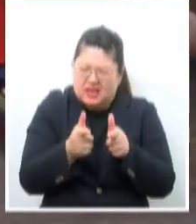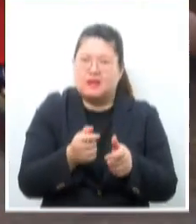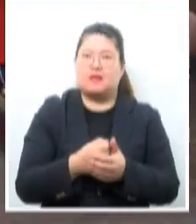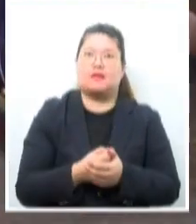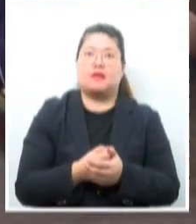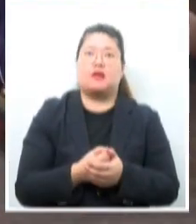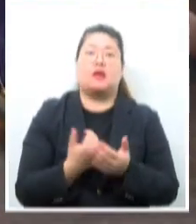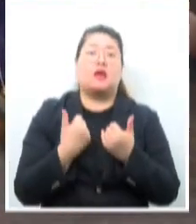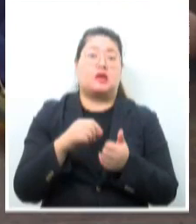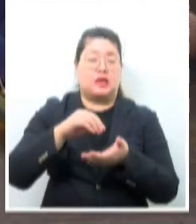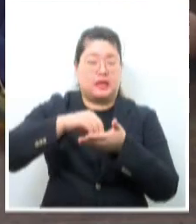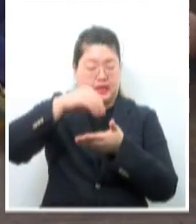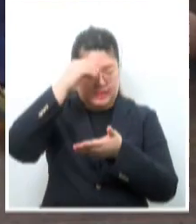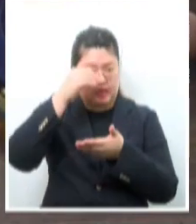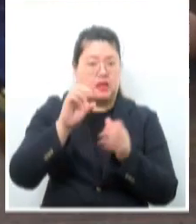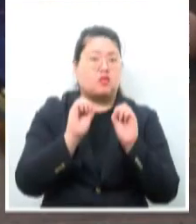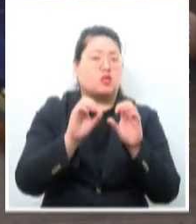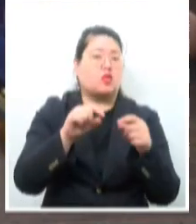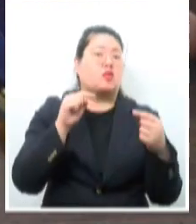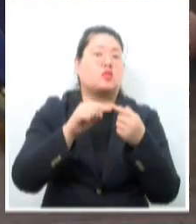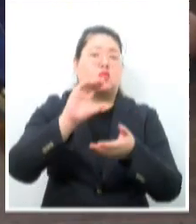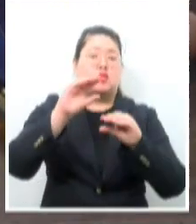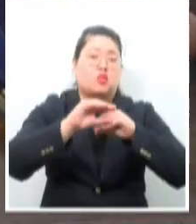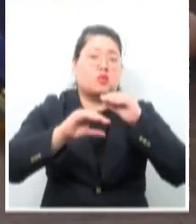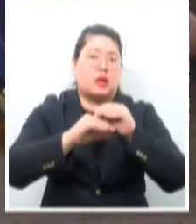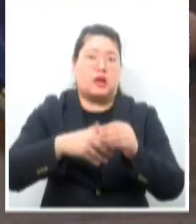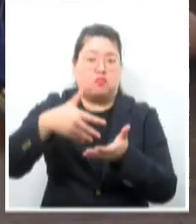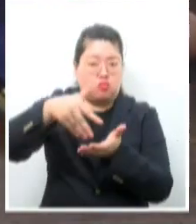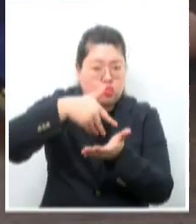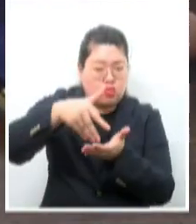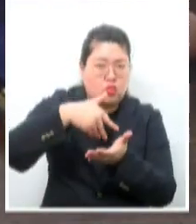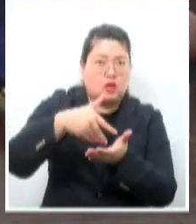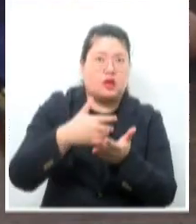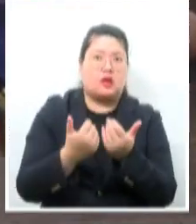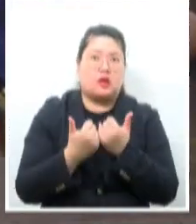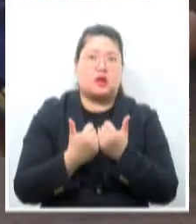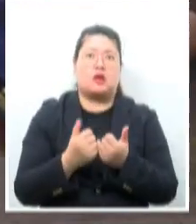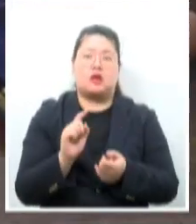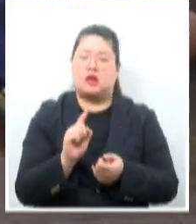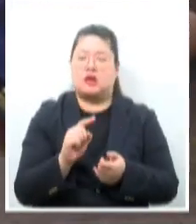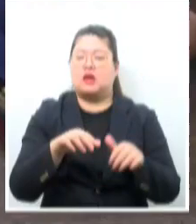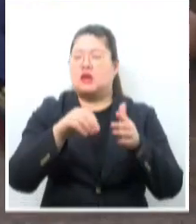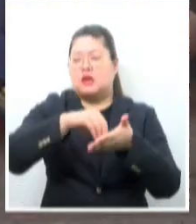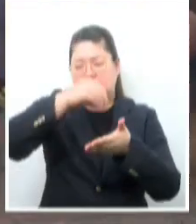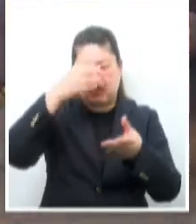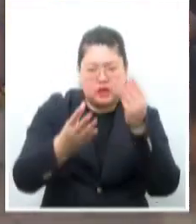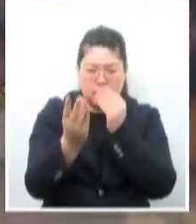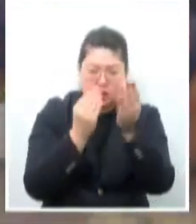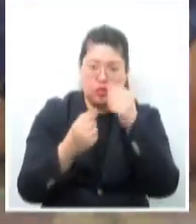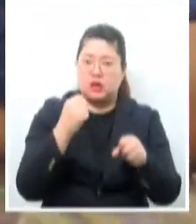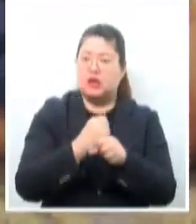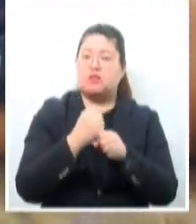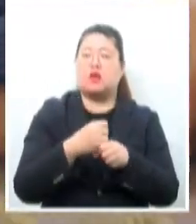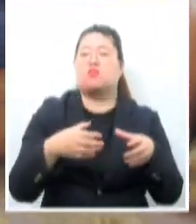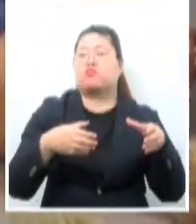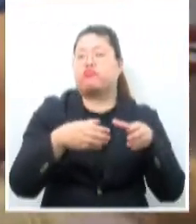ทำการเรียนการสอนแบบโครงงานนะครับเรื่องไม้กวาดดอกหญ้าทำให้นักเรียนของเราเนี่ยได้เรียนรู้ในการทำงานกลุ่ม